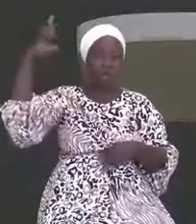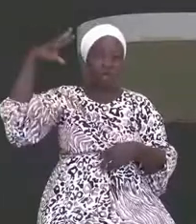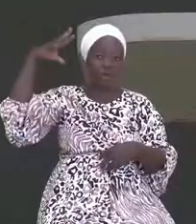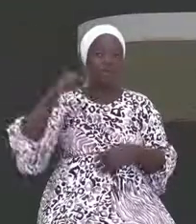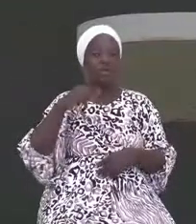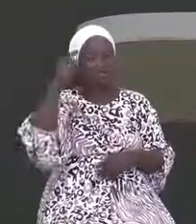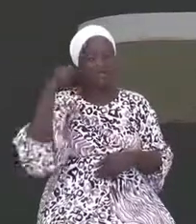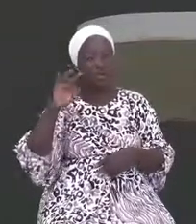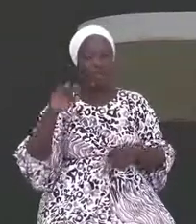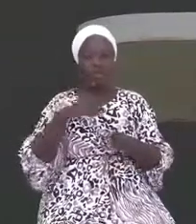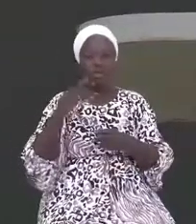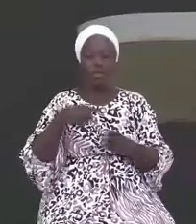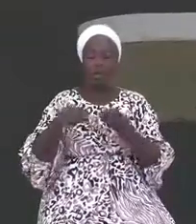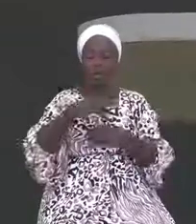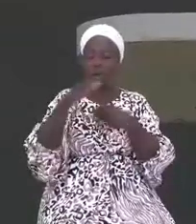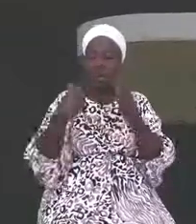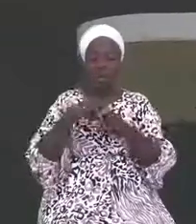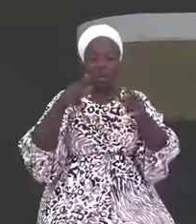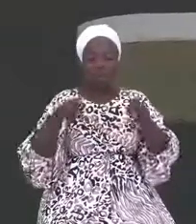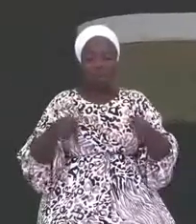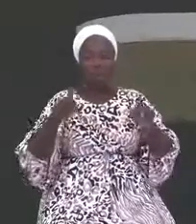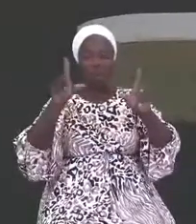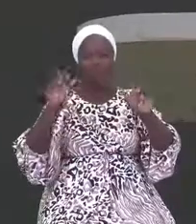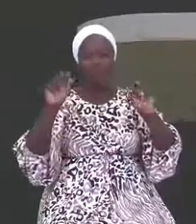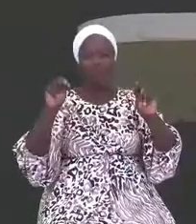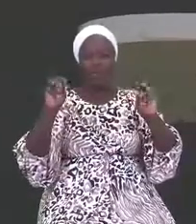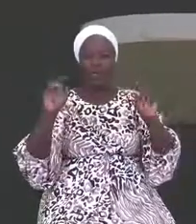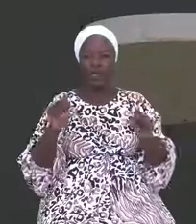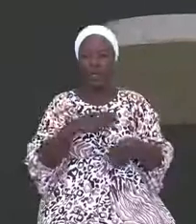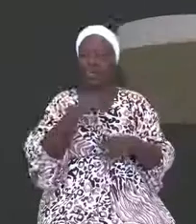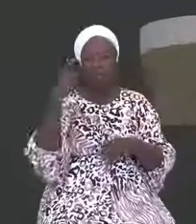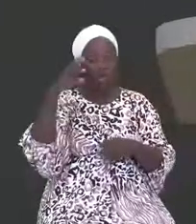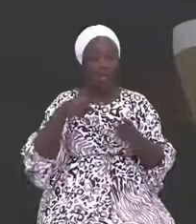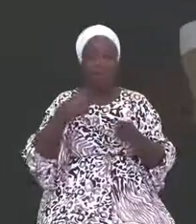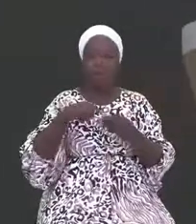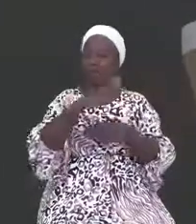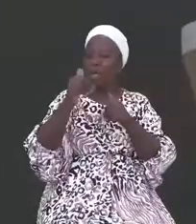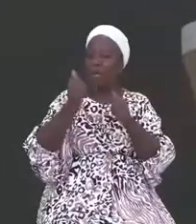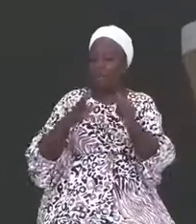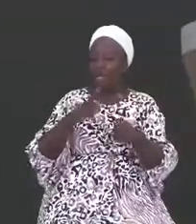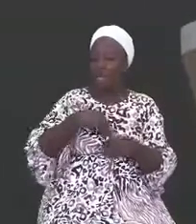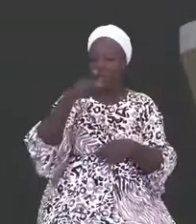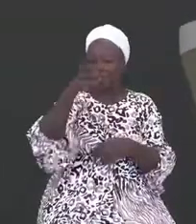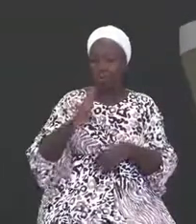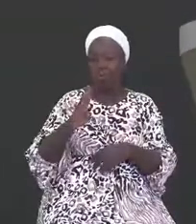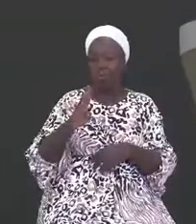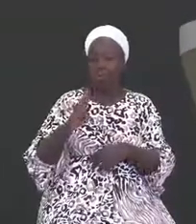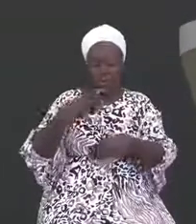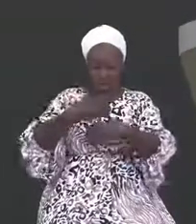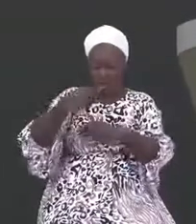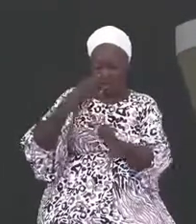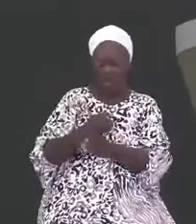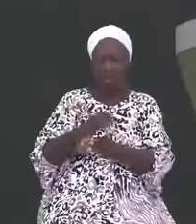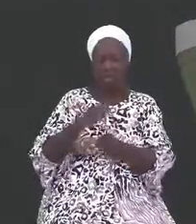pense à toutes les planètes, pense à tous les orbites et toutes choses. Et Dieu réglemente